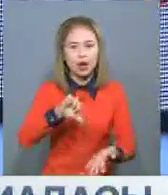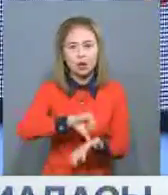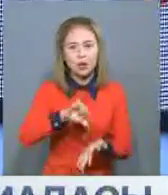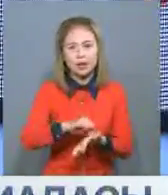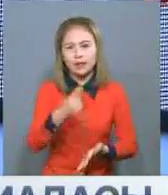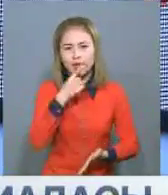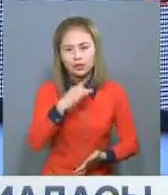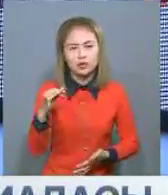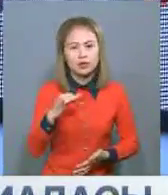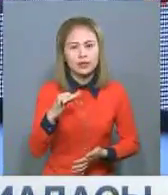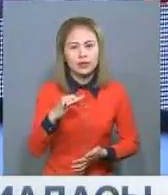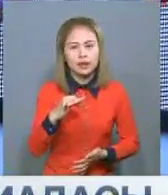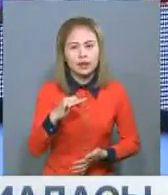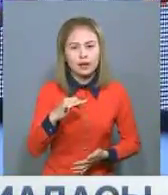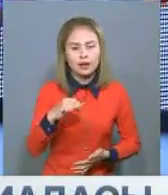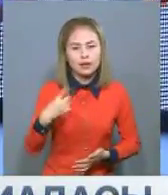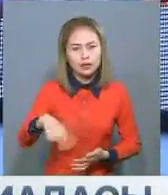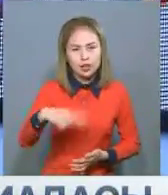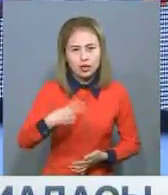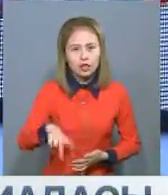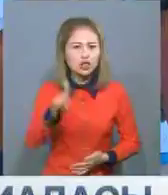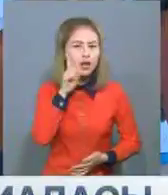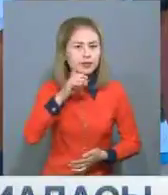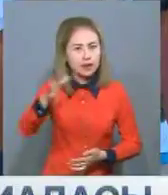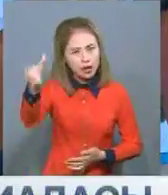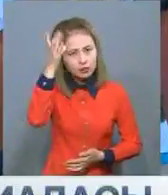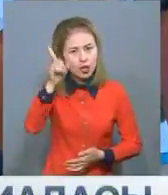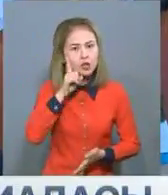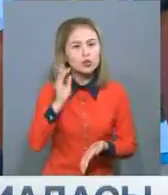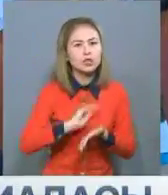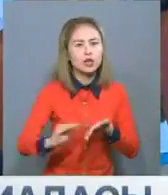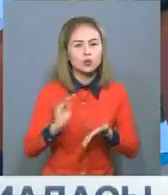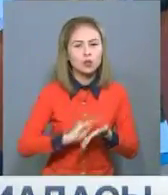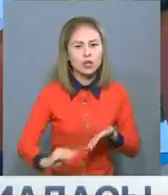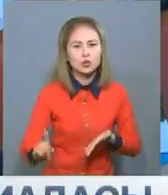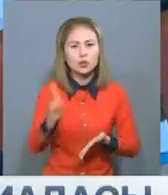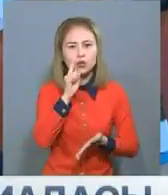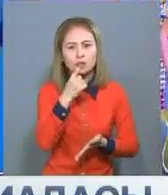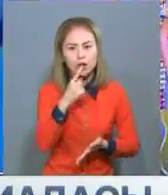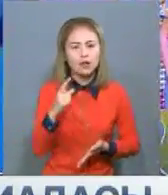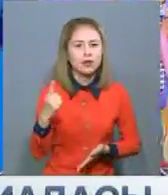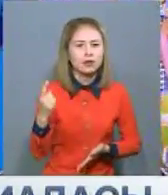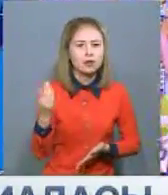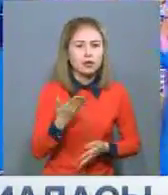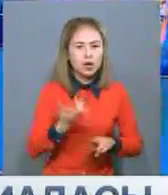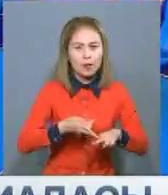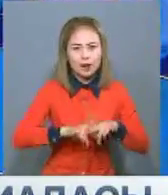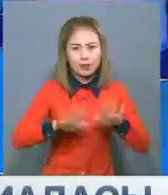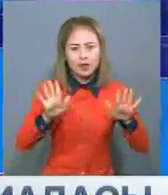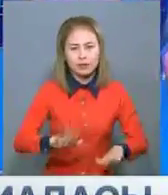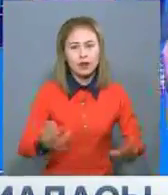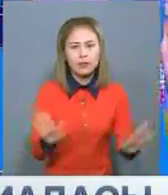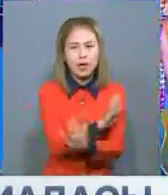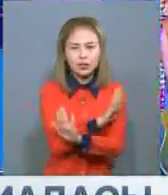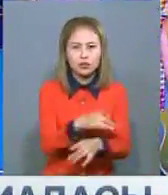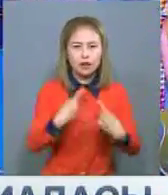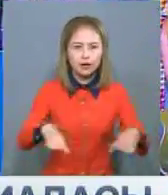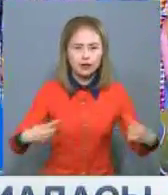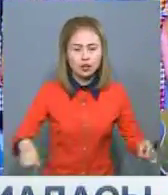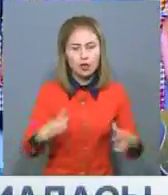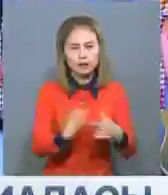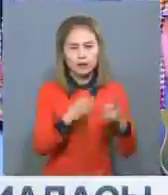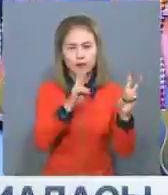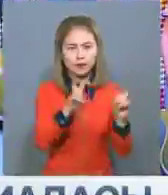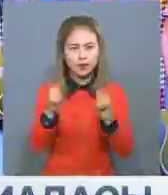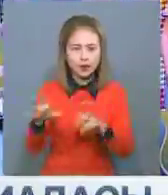қатысушылар тілші, әдебиетшілер, жас ғалымдар, жазушылар, сөз шеберлері және әнші бұлбұлдар атты аталымдар